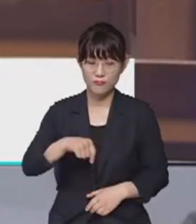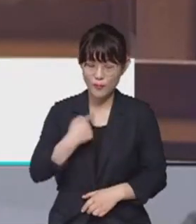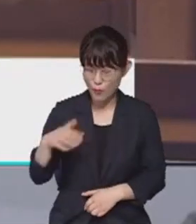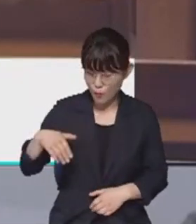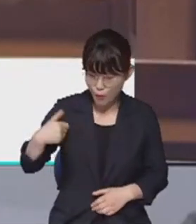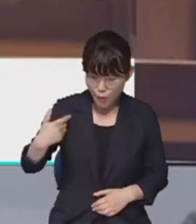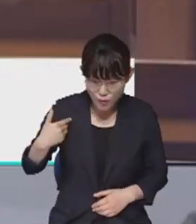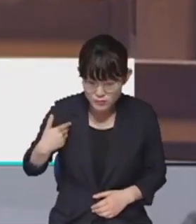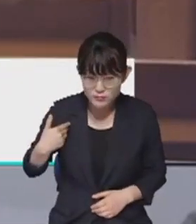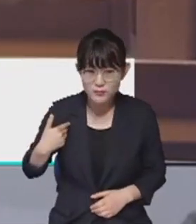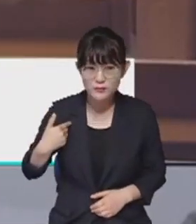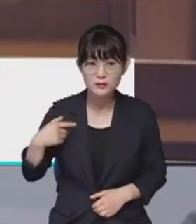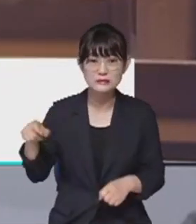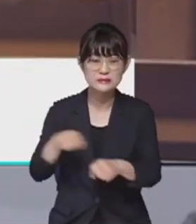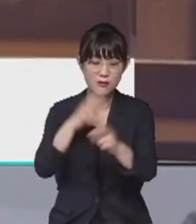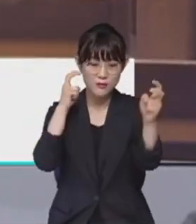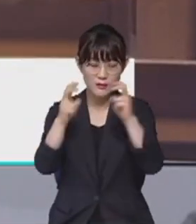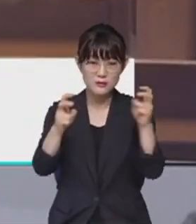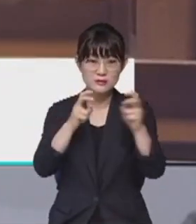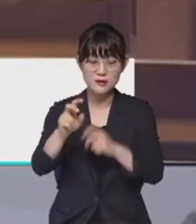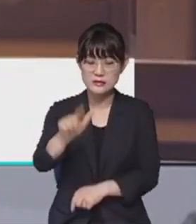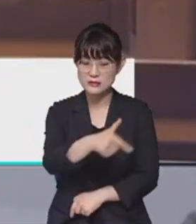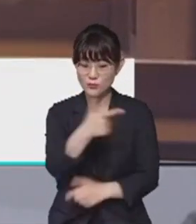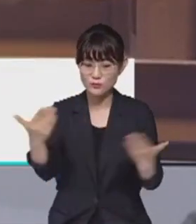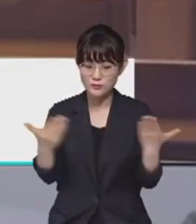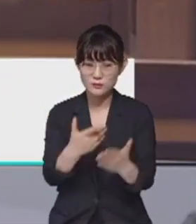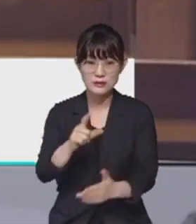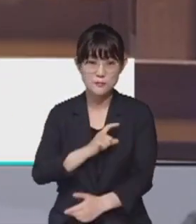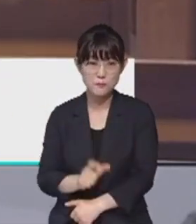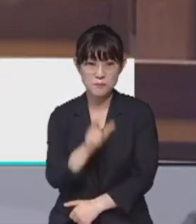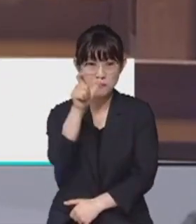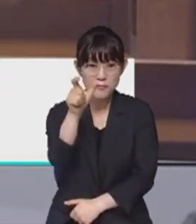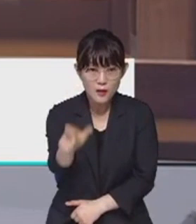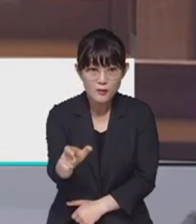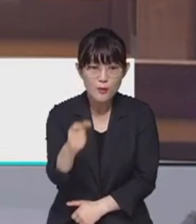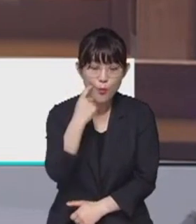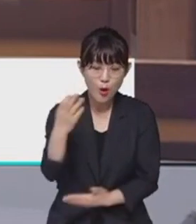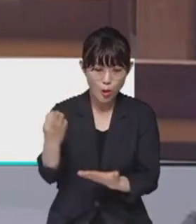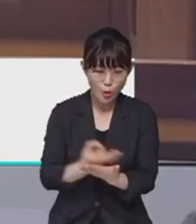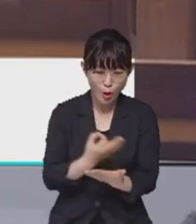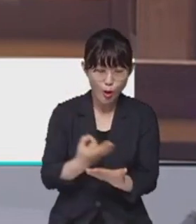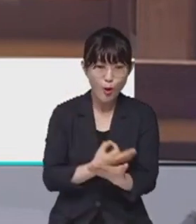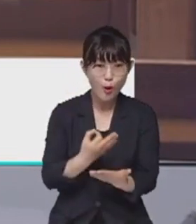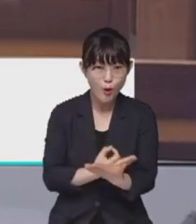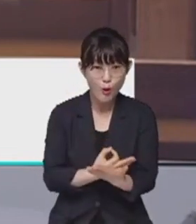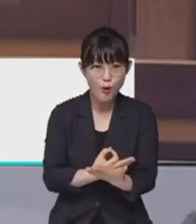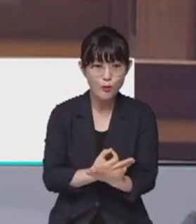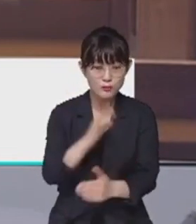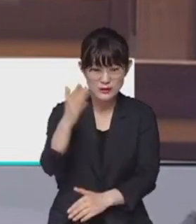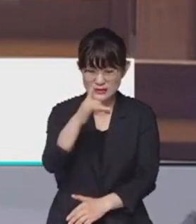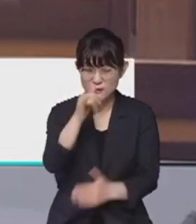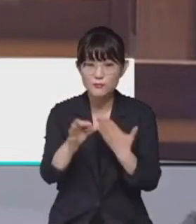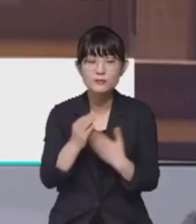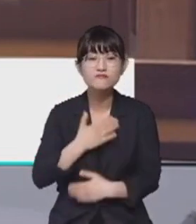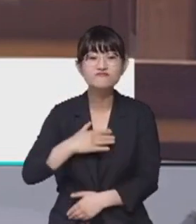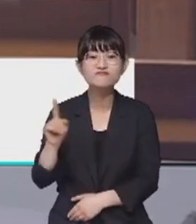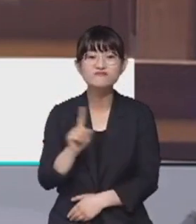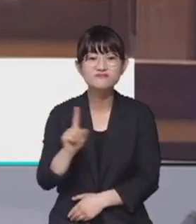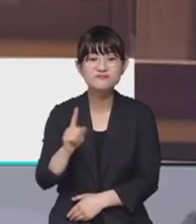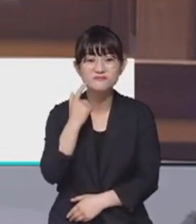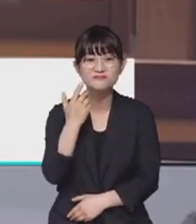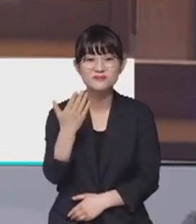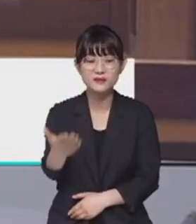자신도 모르는 사이에 특정 업체에 일용직 근로자로 등록돼 임금을 받는 것처럼 되어 있다면 어떠시겠습니까?